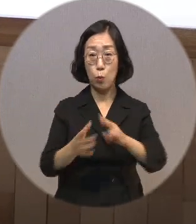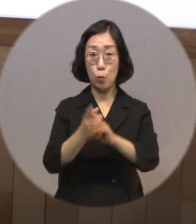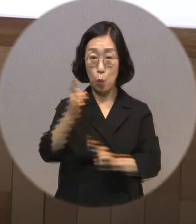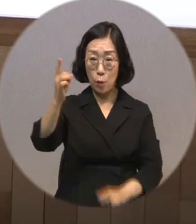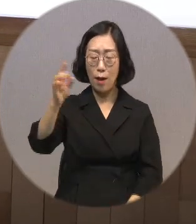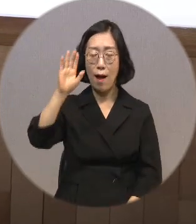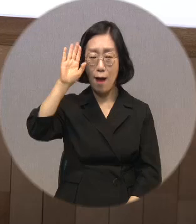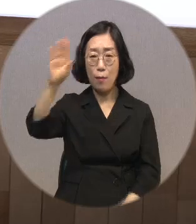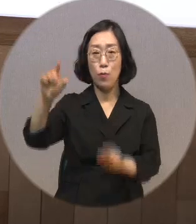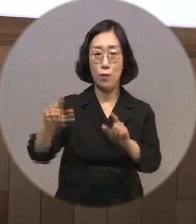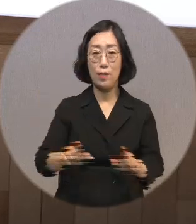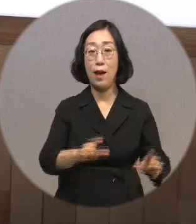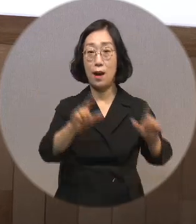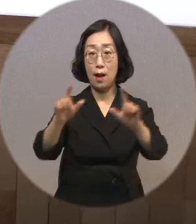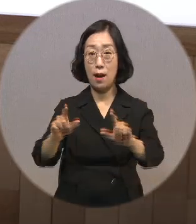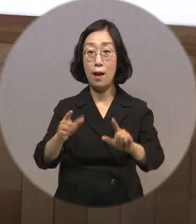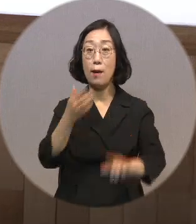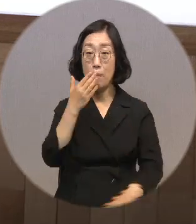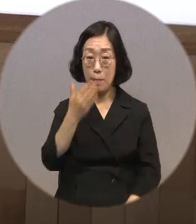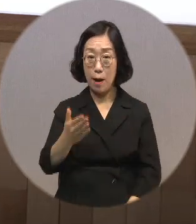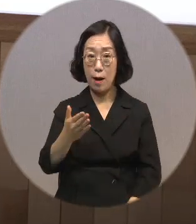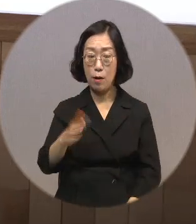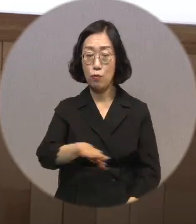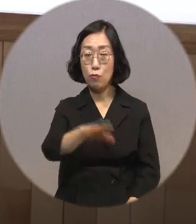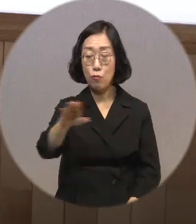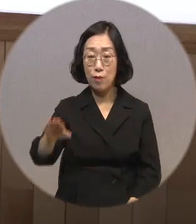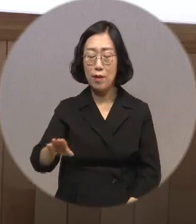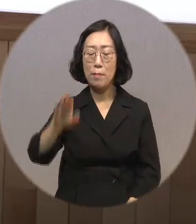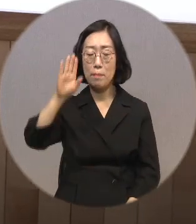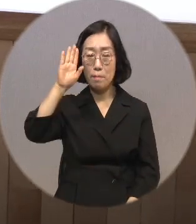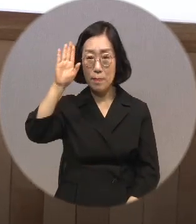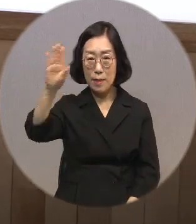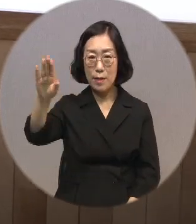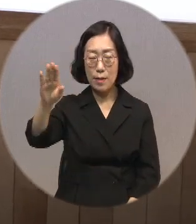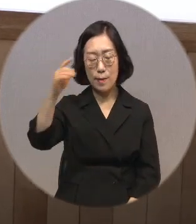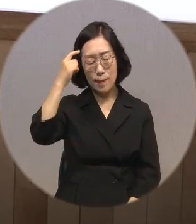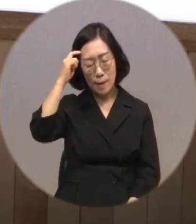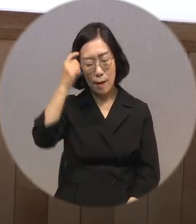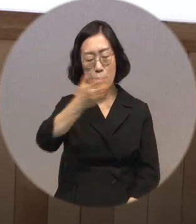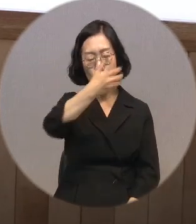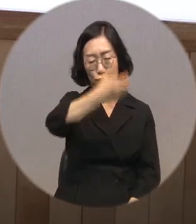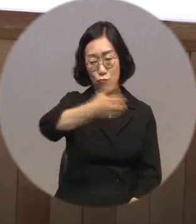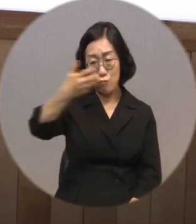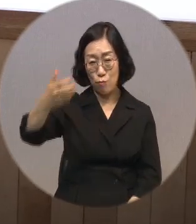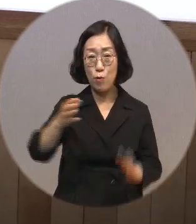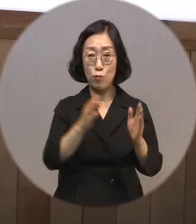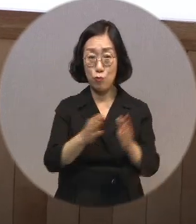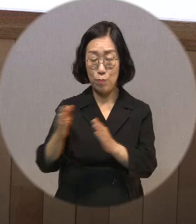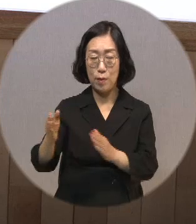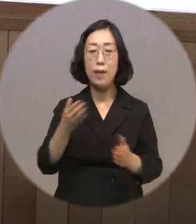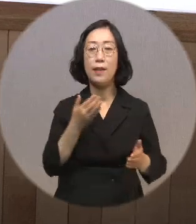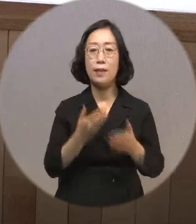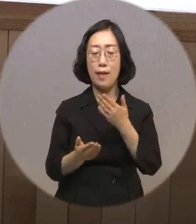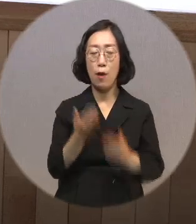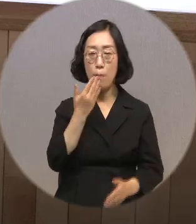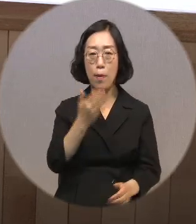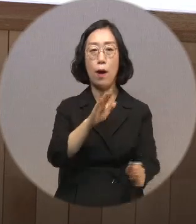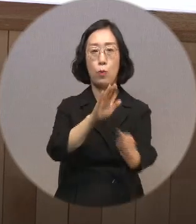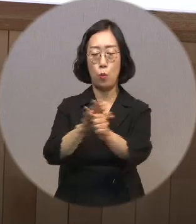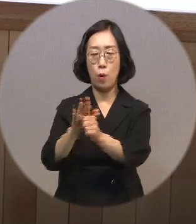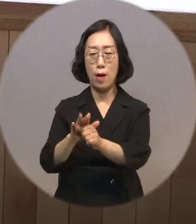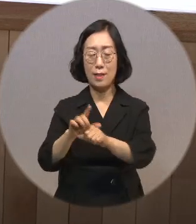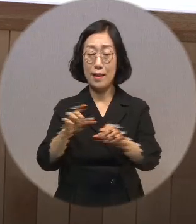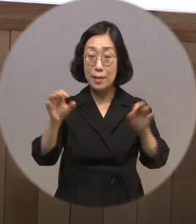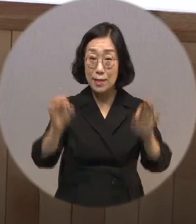살아갈 주역이 될 테인데 우리 친구들이 그 미래를 꿈꾸면서 준비할 수 있도록 체험하는 공간입니다. 오늘 짧은